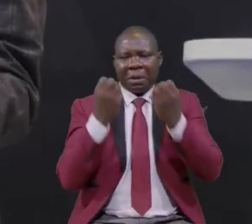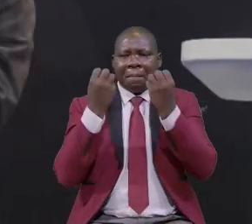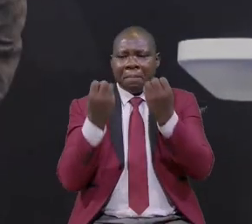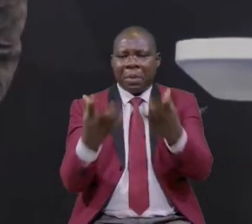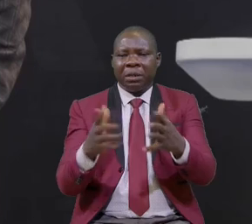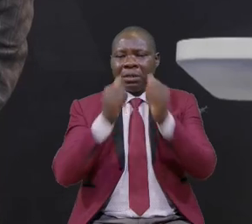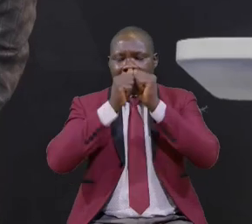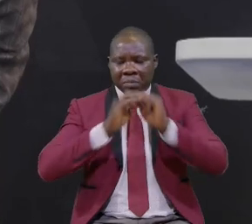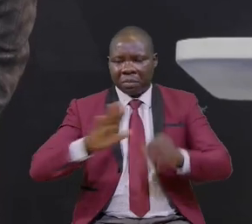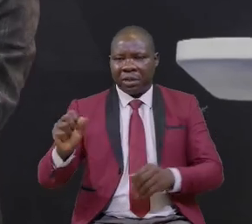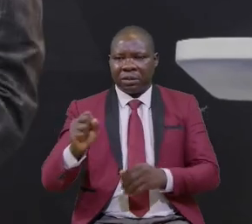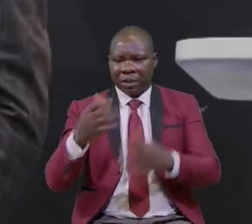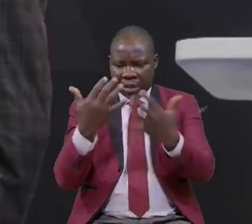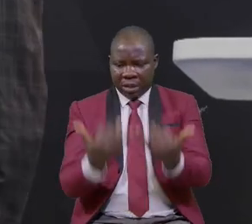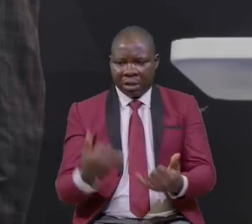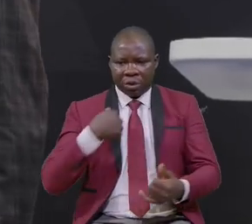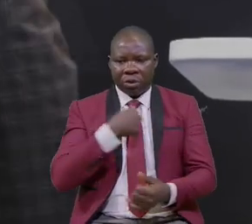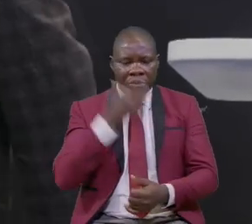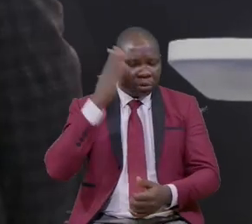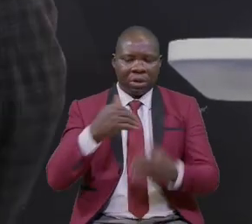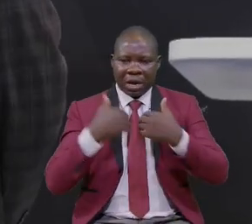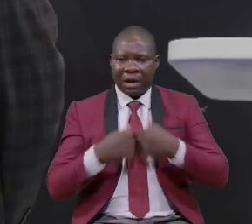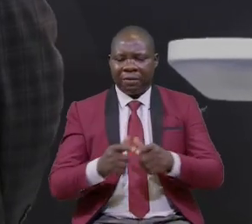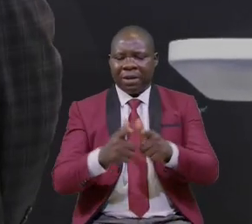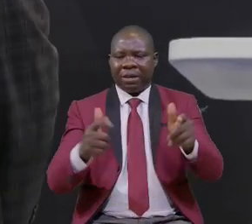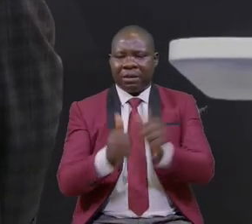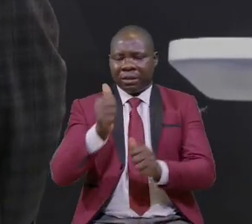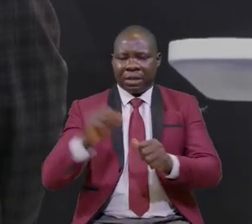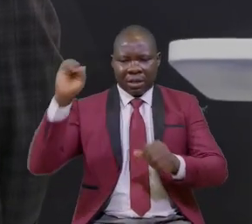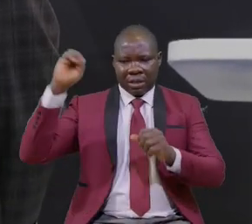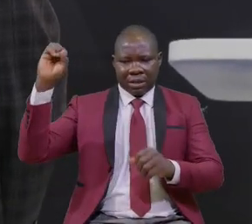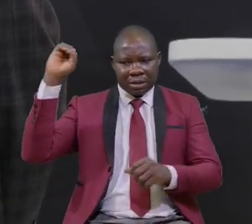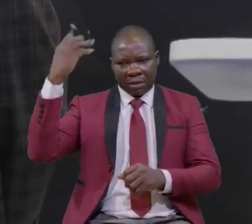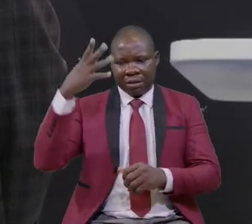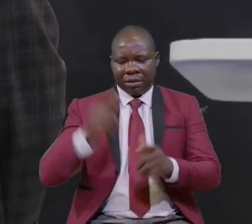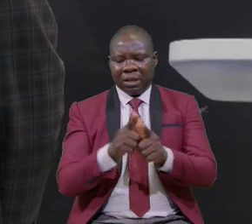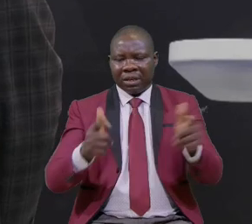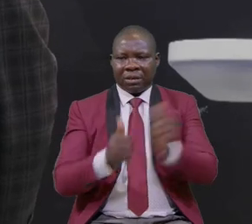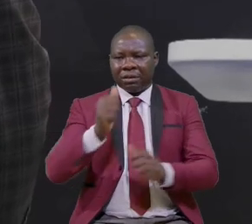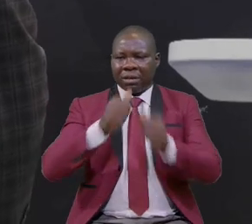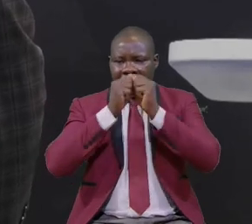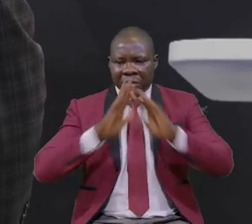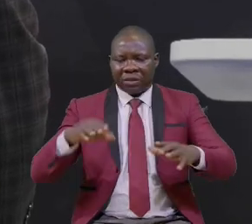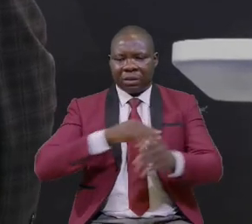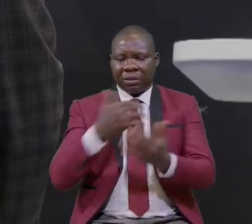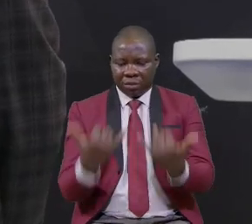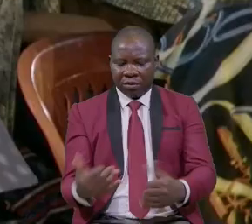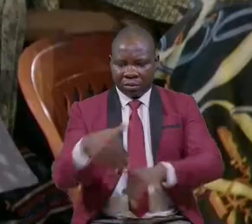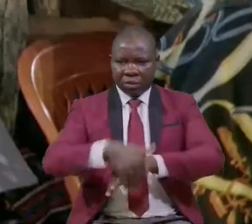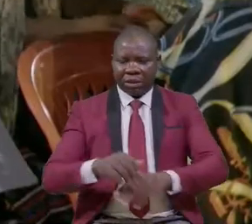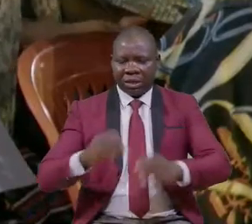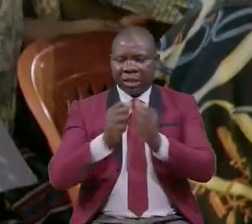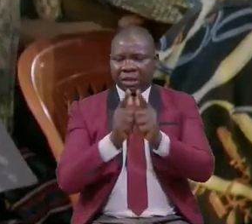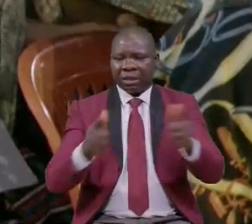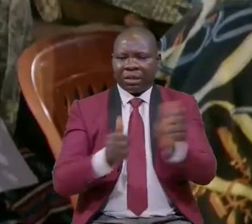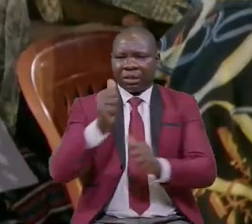multiples bénédictions. Maintenant, quand nous avons une grande grâce, de grandes bénédictions aussi ce soir, de grandes joies ce